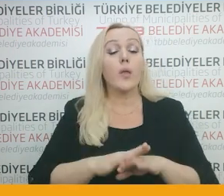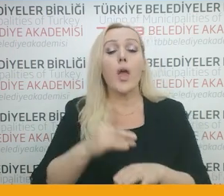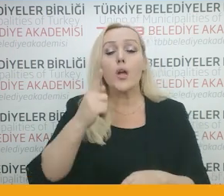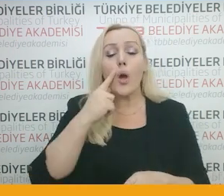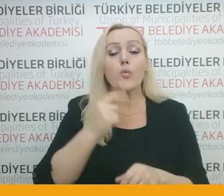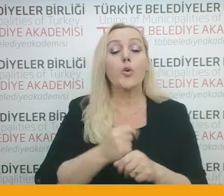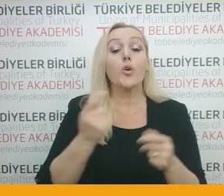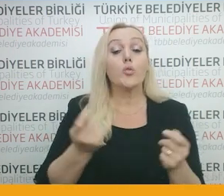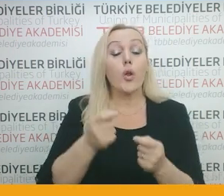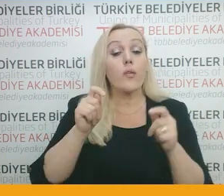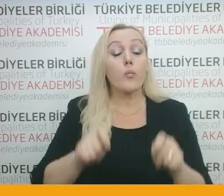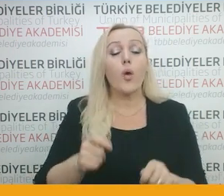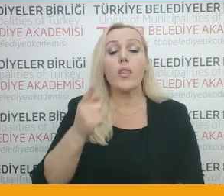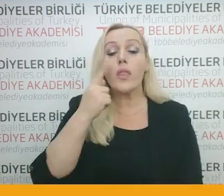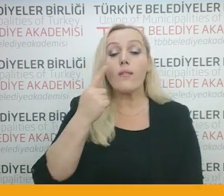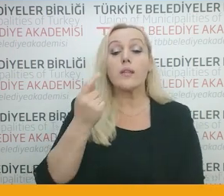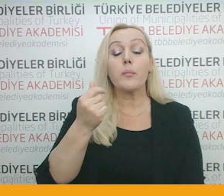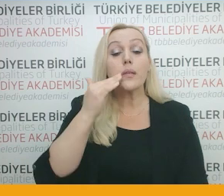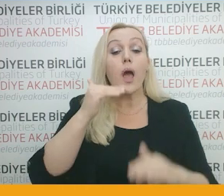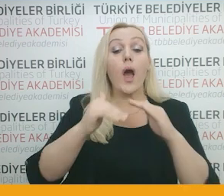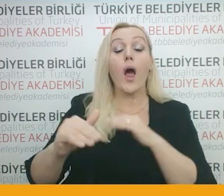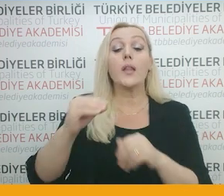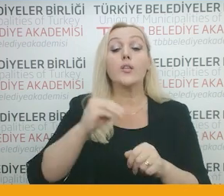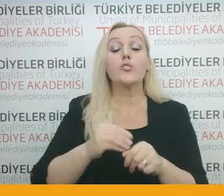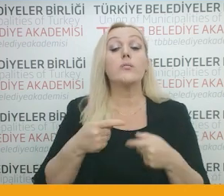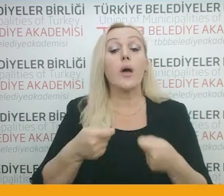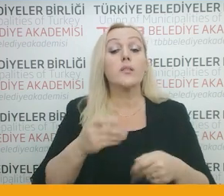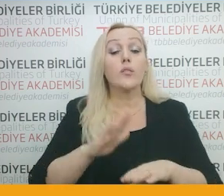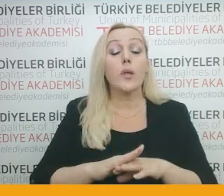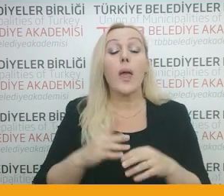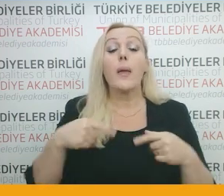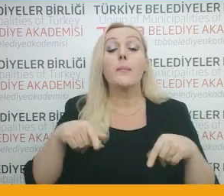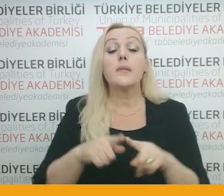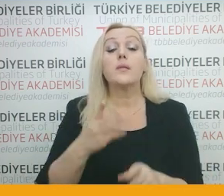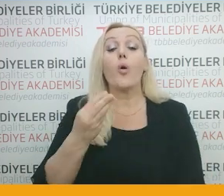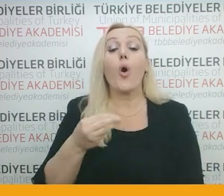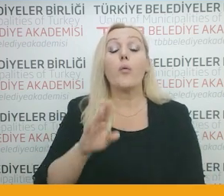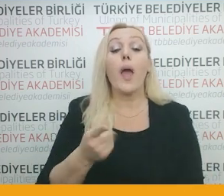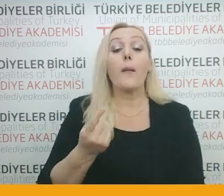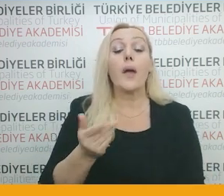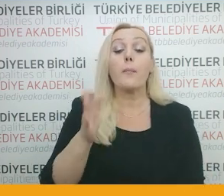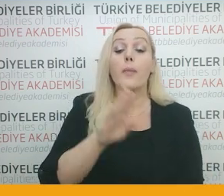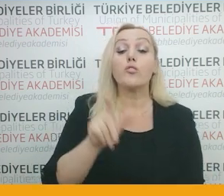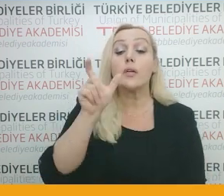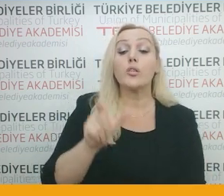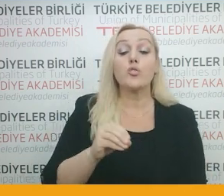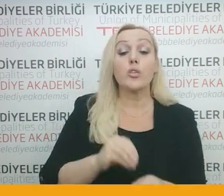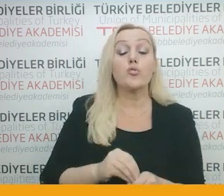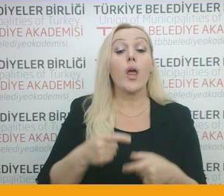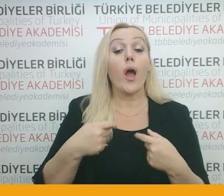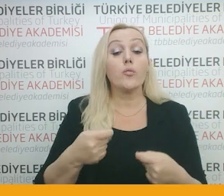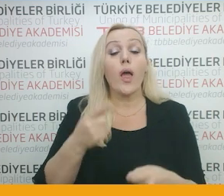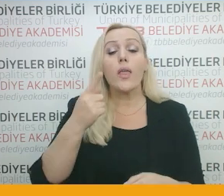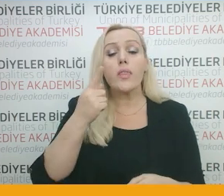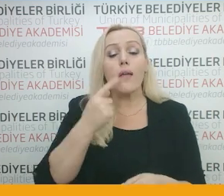yapıyoruz. Devletin hazinesindeki parayı yine halk için harcıyoruz. Bize ait olmayan parayı başkası için harcıyoruz. Devlet görevi yaparken, kamu